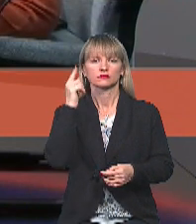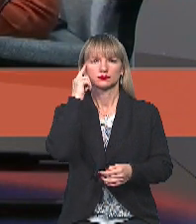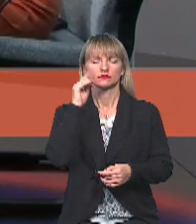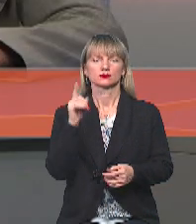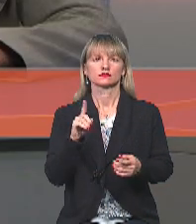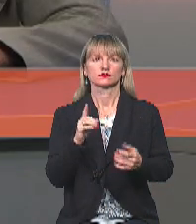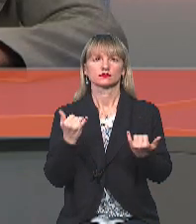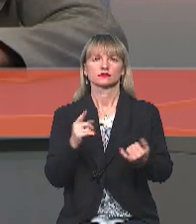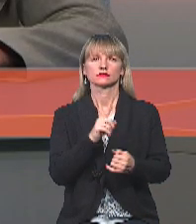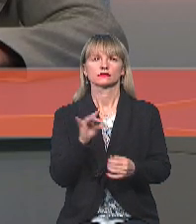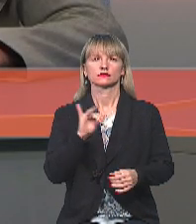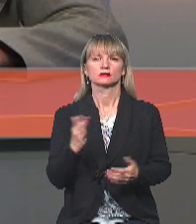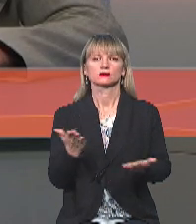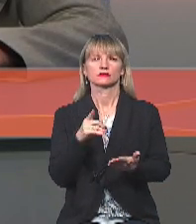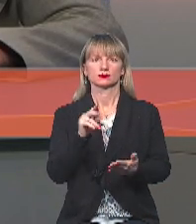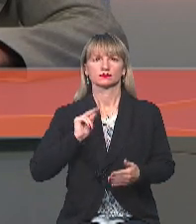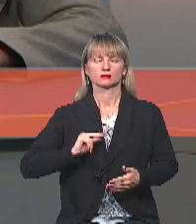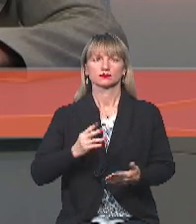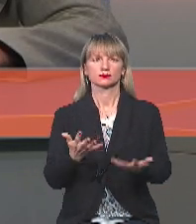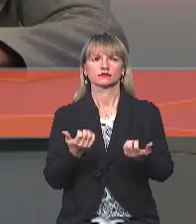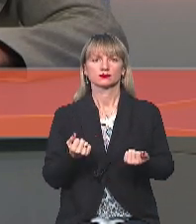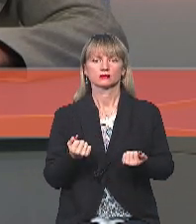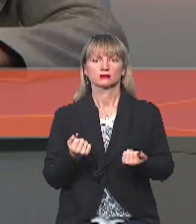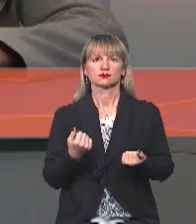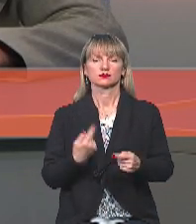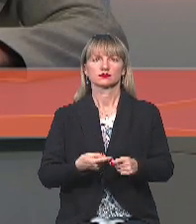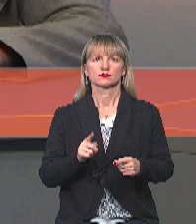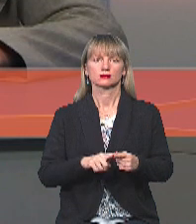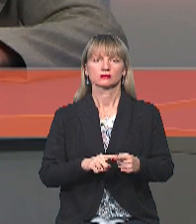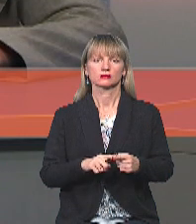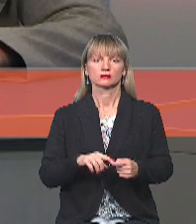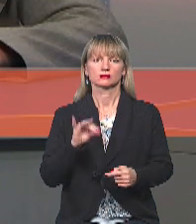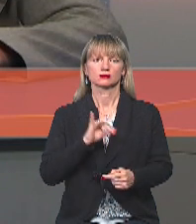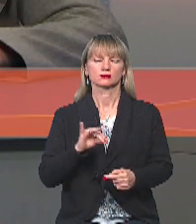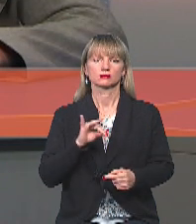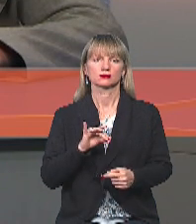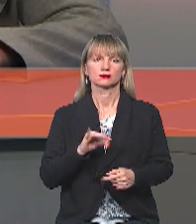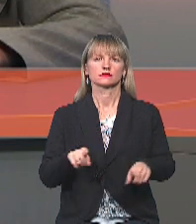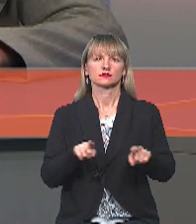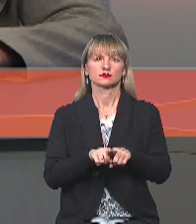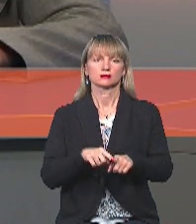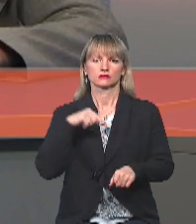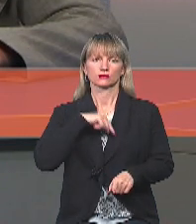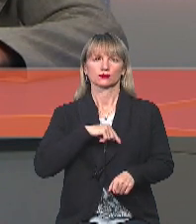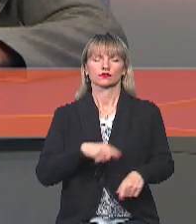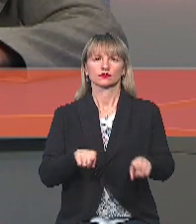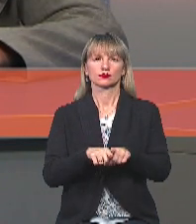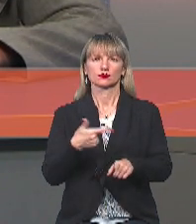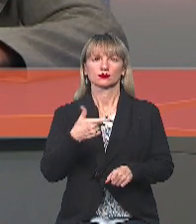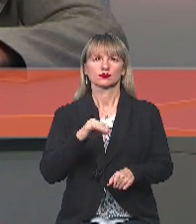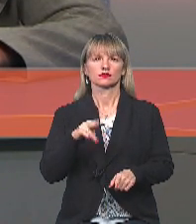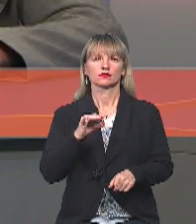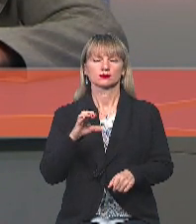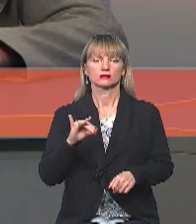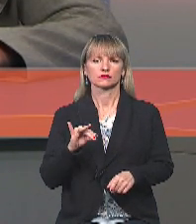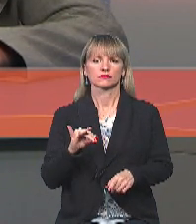зараз кожну історію, з якою ви працюєте, взяти... Це історія, ну, такого духу, такої гідності,